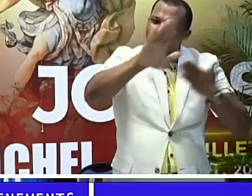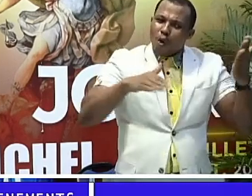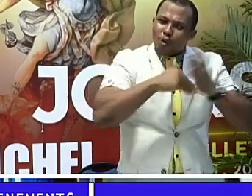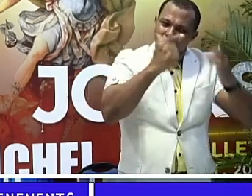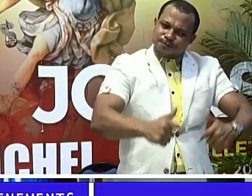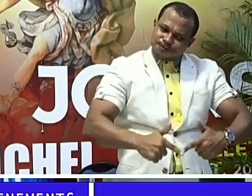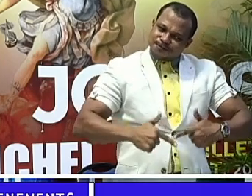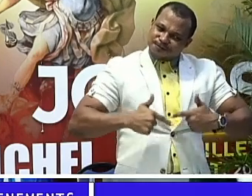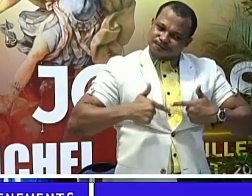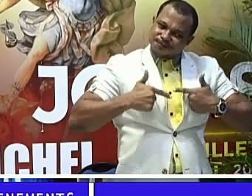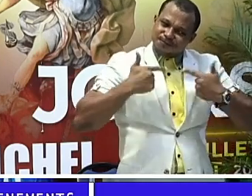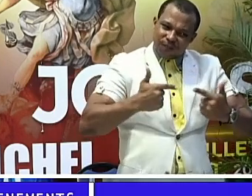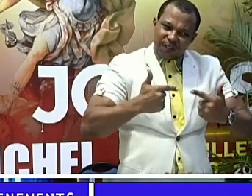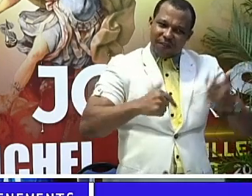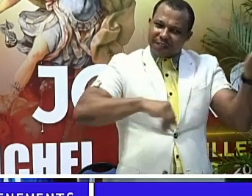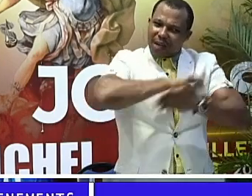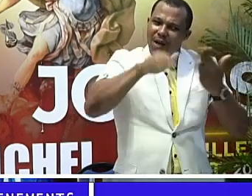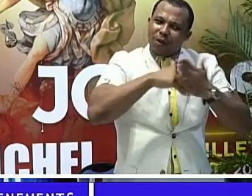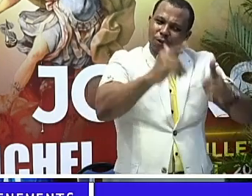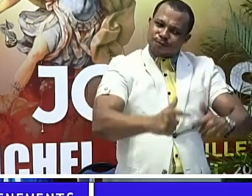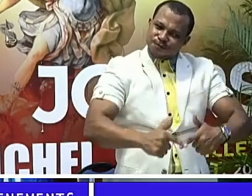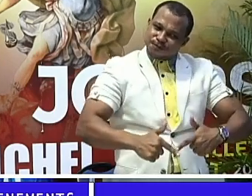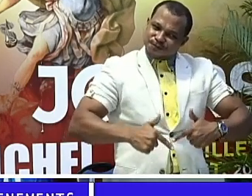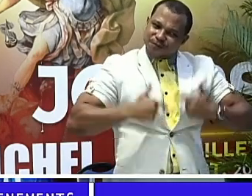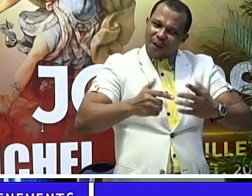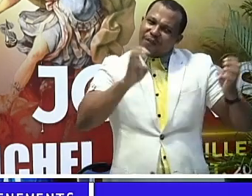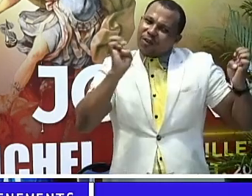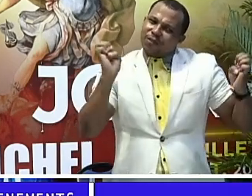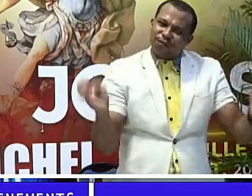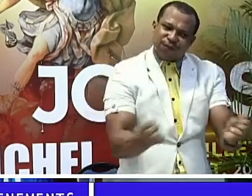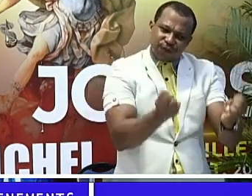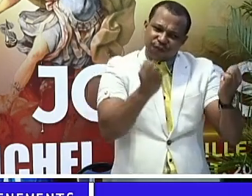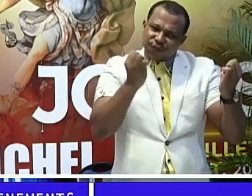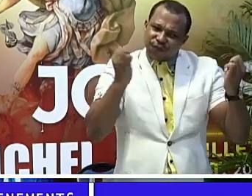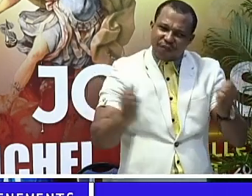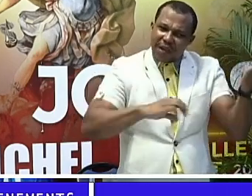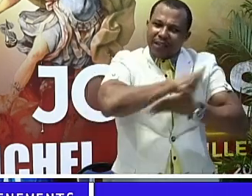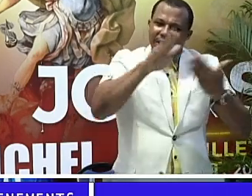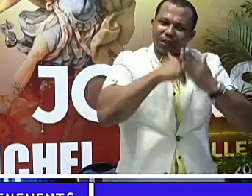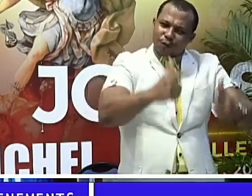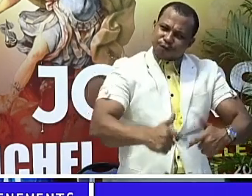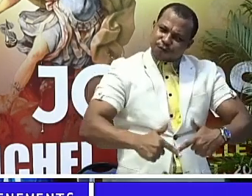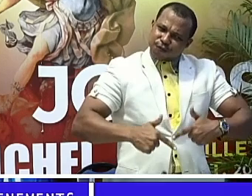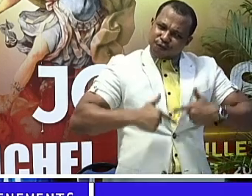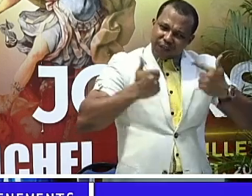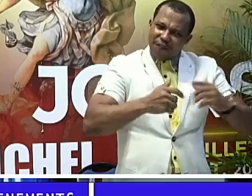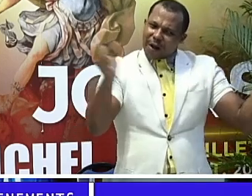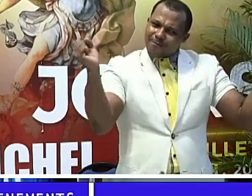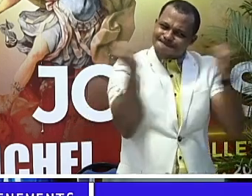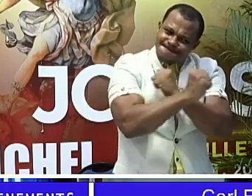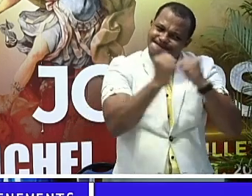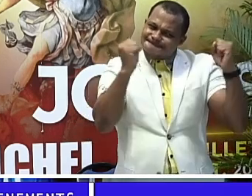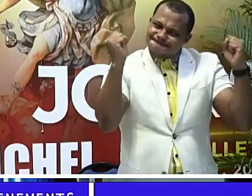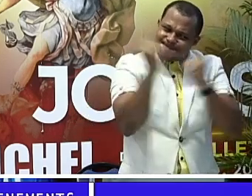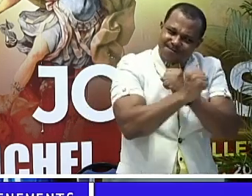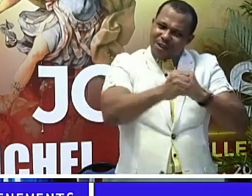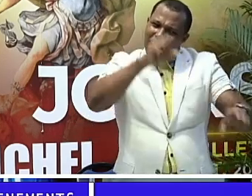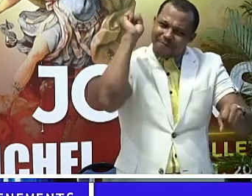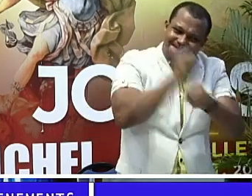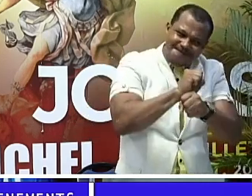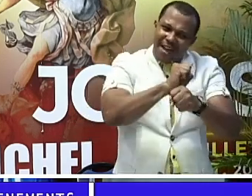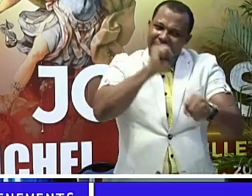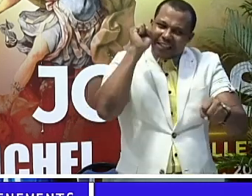vie. C'est toute la vie ou gien pour faire effort. C'est toute la vie ou gien pour lutter. Pas maintenant t'es tout bon kounye là